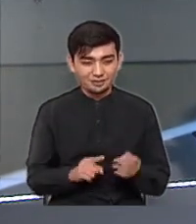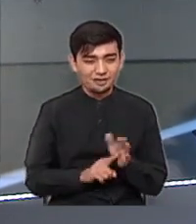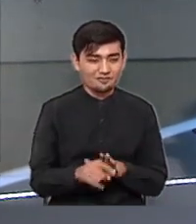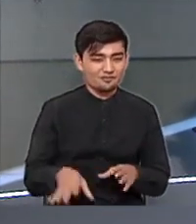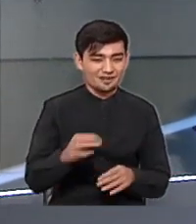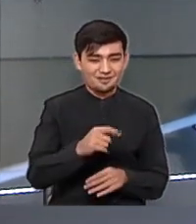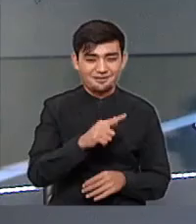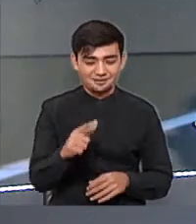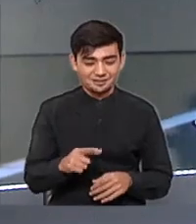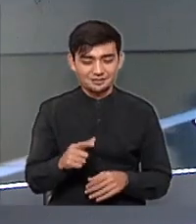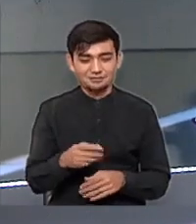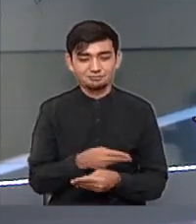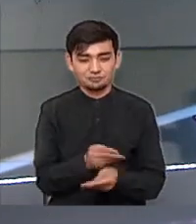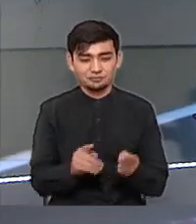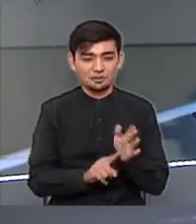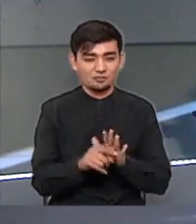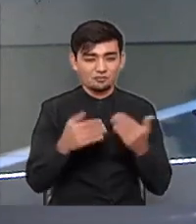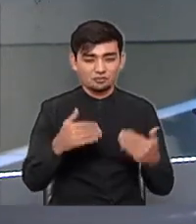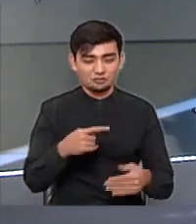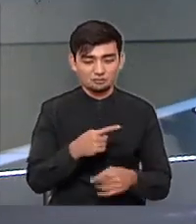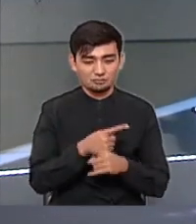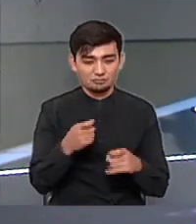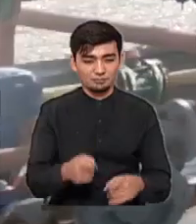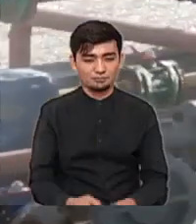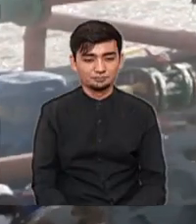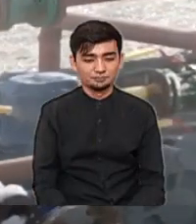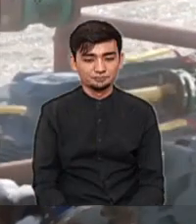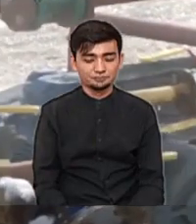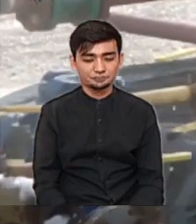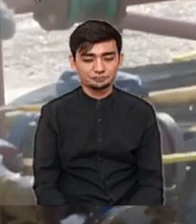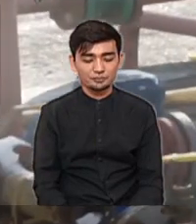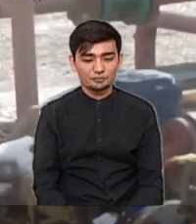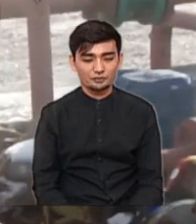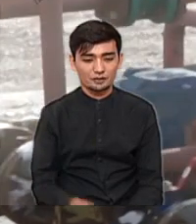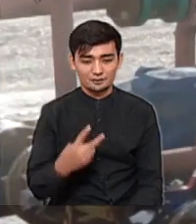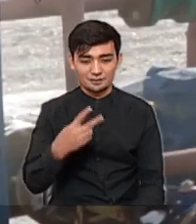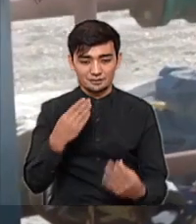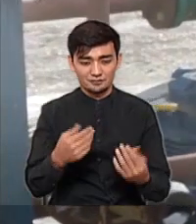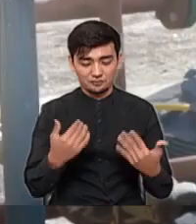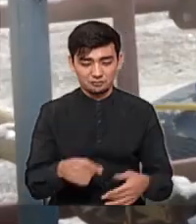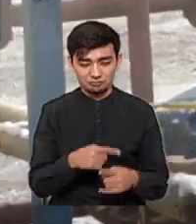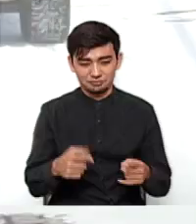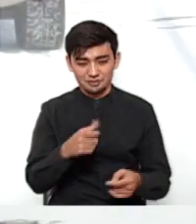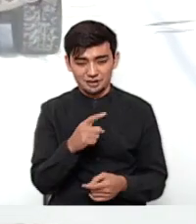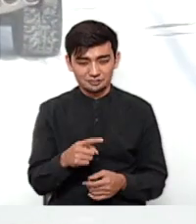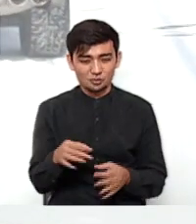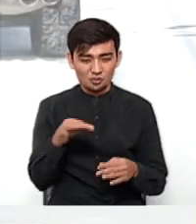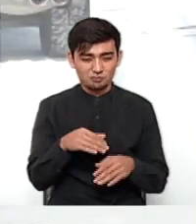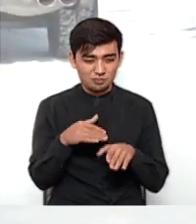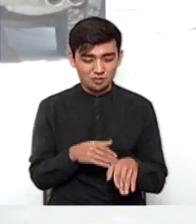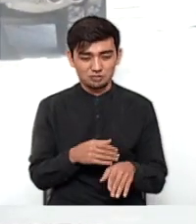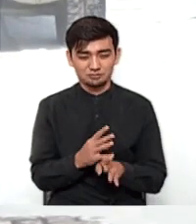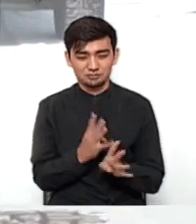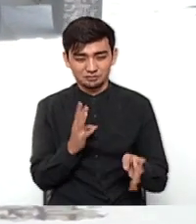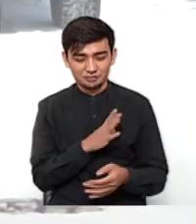бекеттерге сұйытылған газ беріліп жатыр деп бейқам отыр. 20 күннен бері мұнайлы өлкеде газ жоқ көлігіне газ